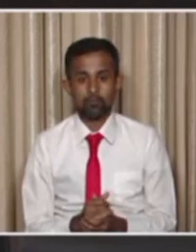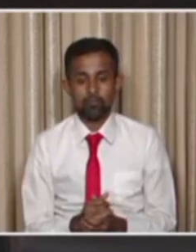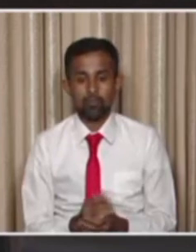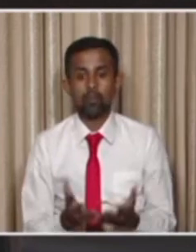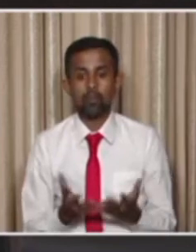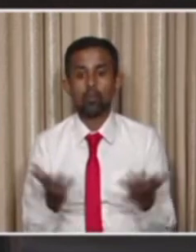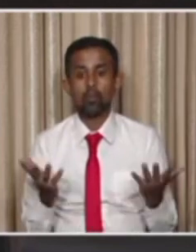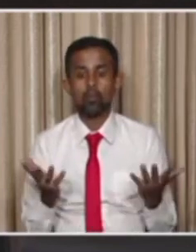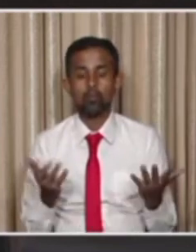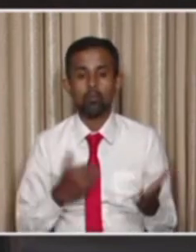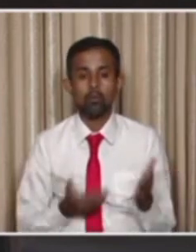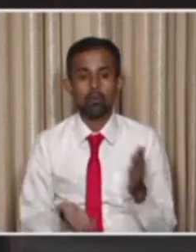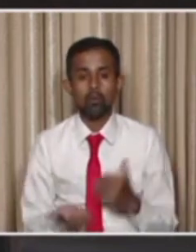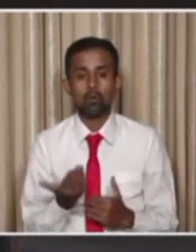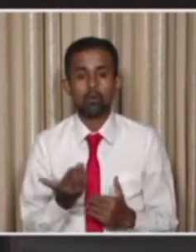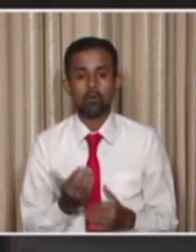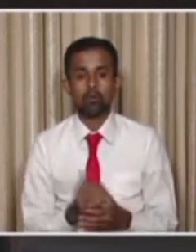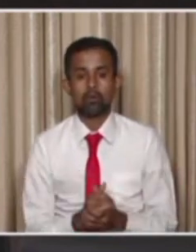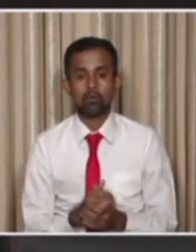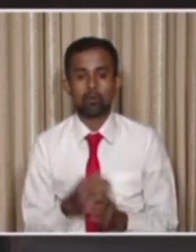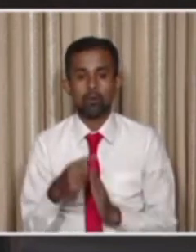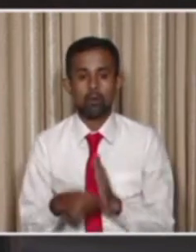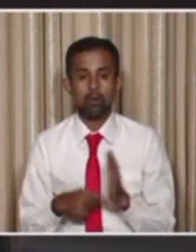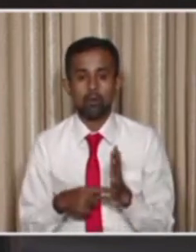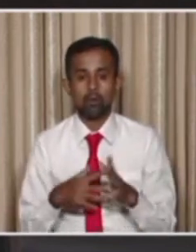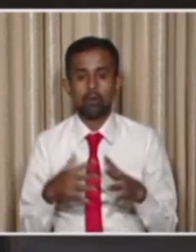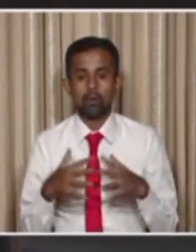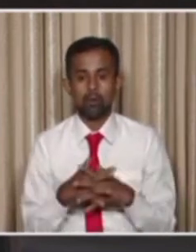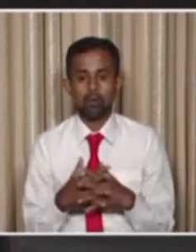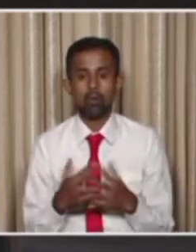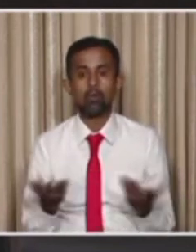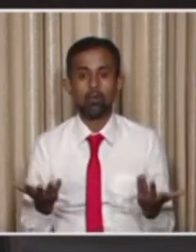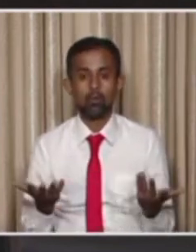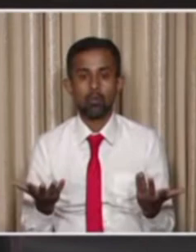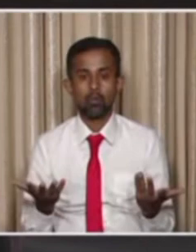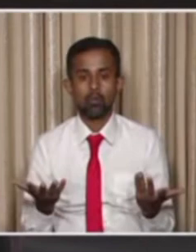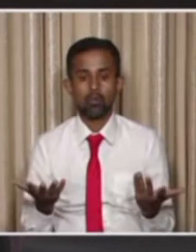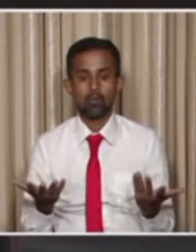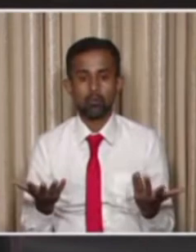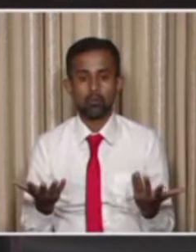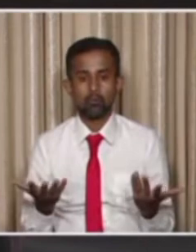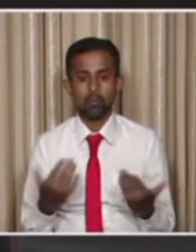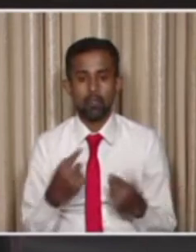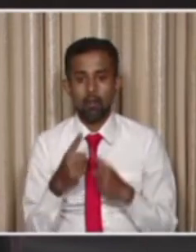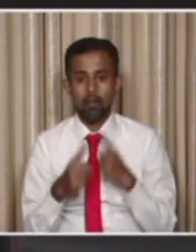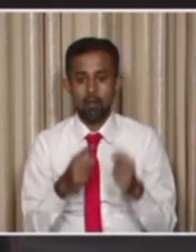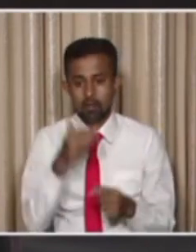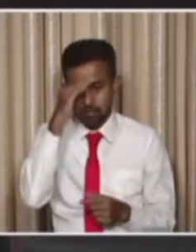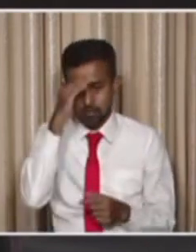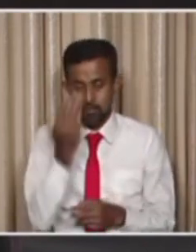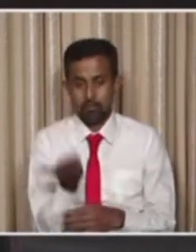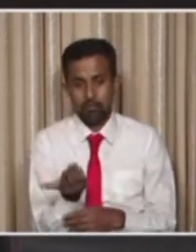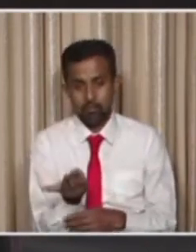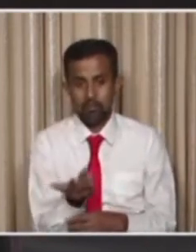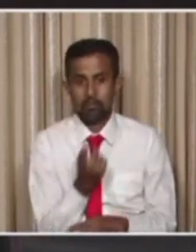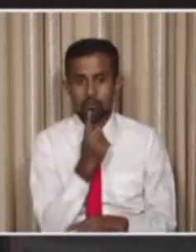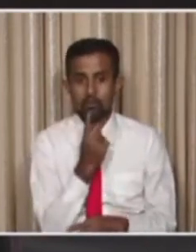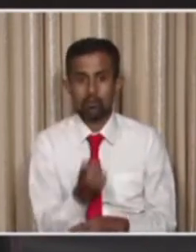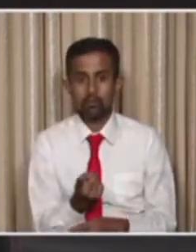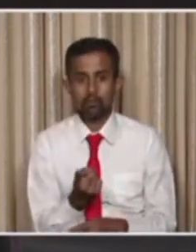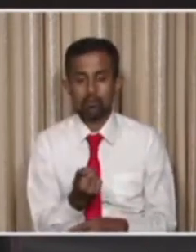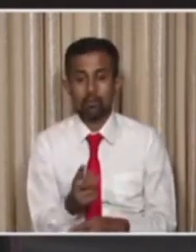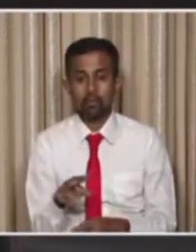කොහටද මේවා යන්නේ? රටේ නීතිය කොයි? ඉතින් මම කතානායකතුමාගෙන් ඉල්ලා සිටනවා